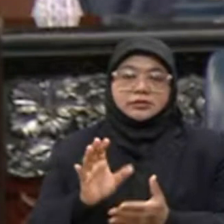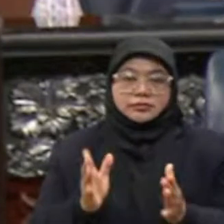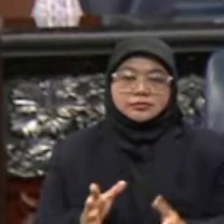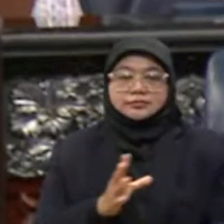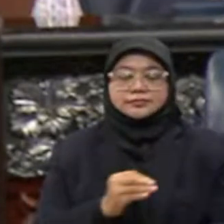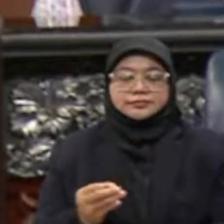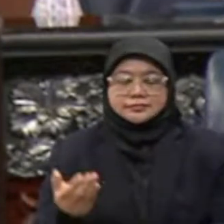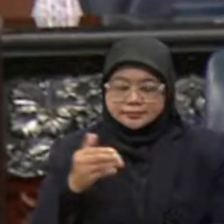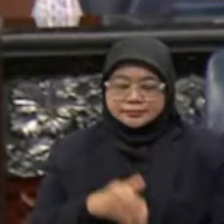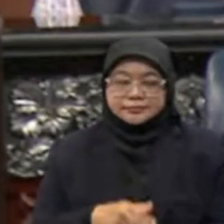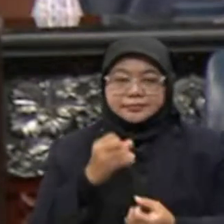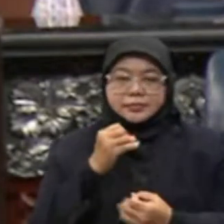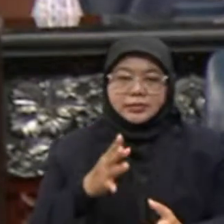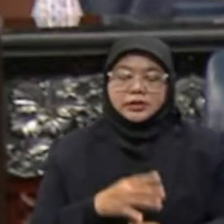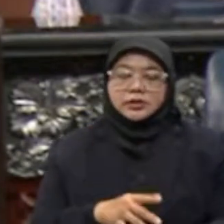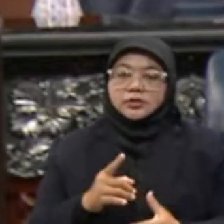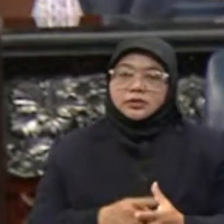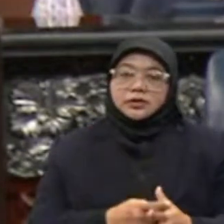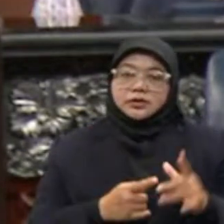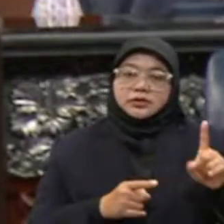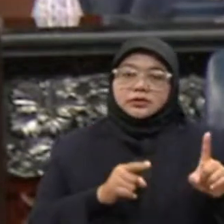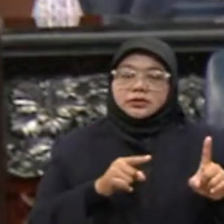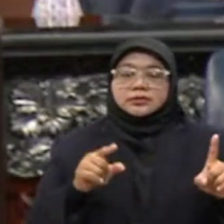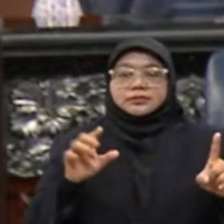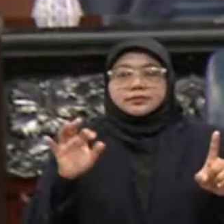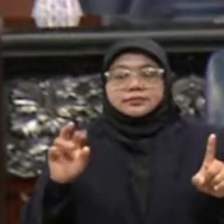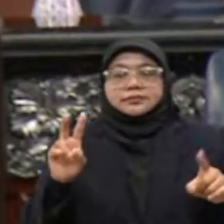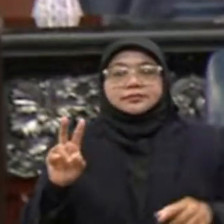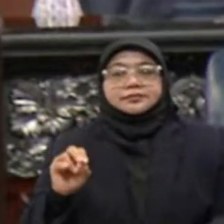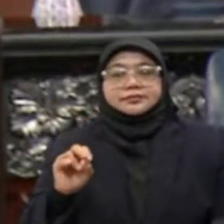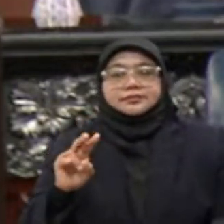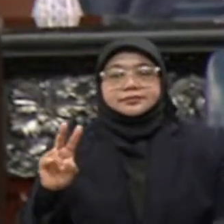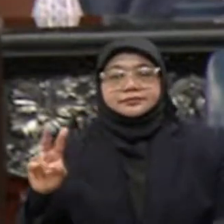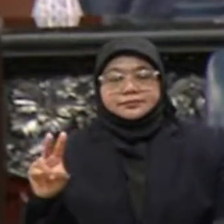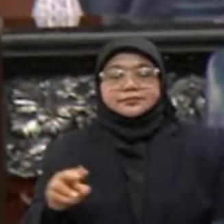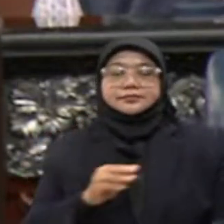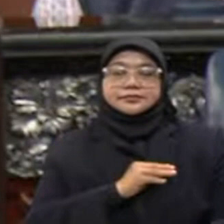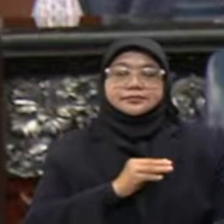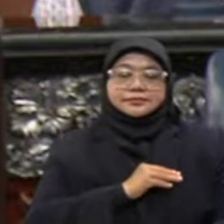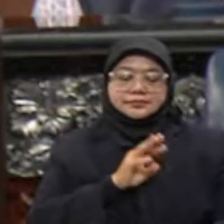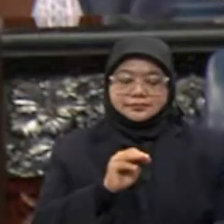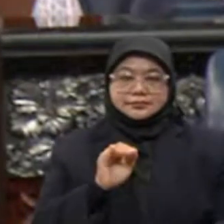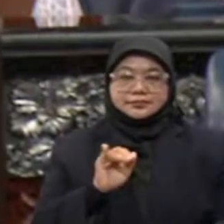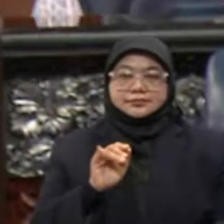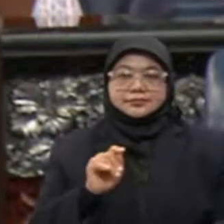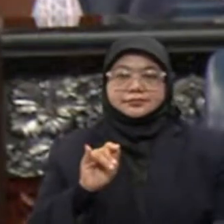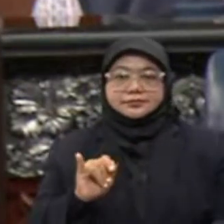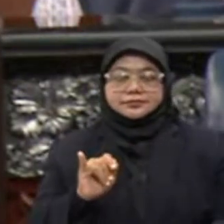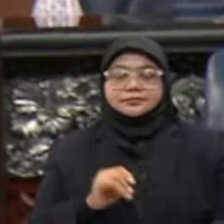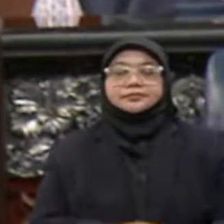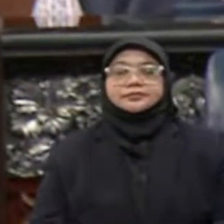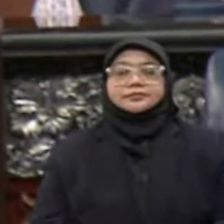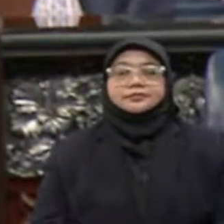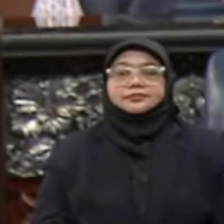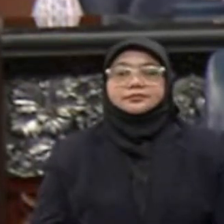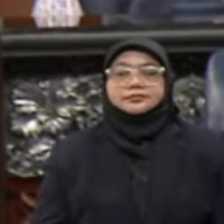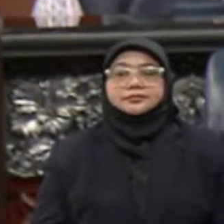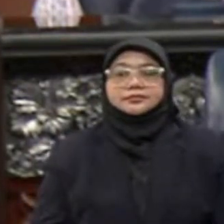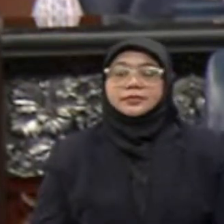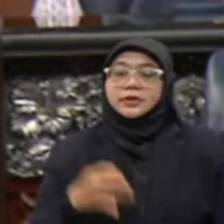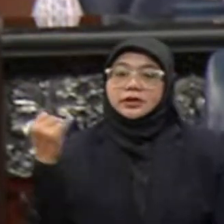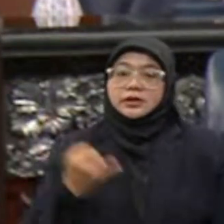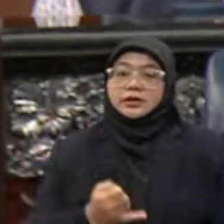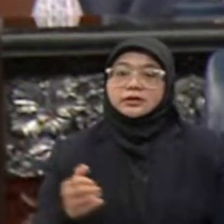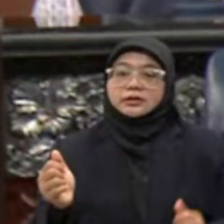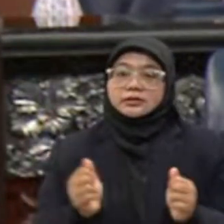menyatakan bahwa Januari hingga September 2022 dinyatakan oleh menteri Miti yang kalah dengan